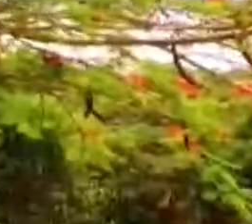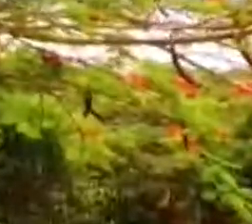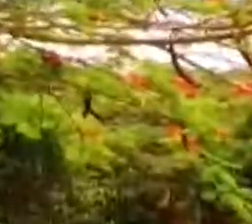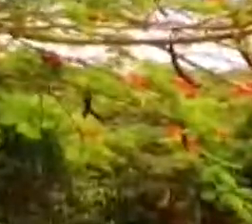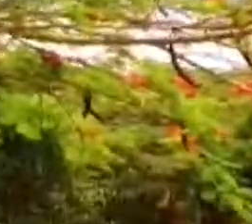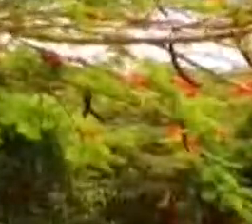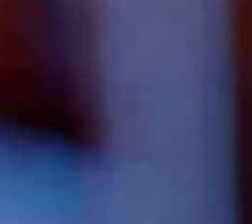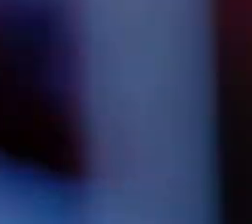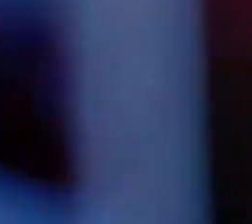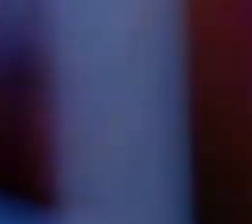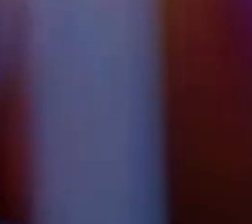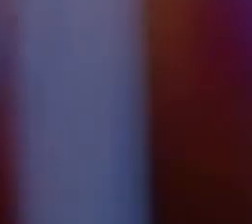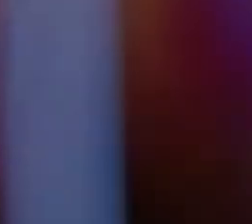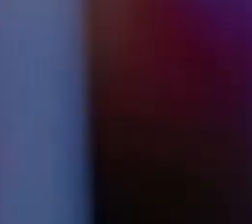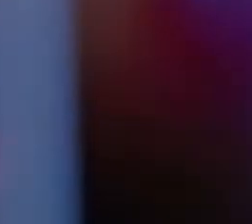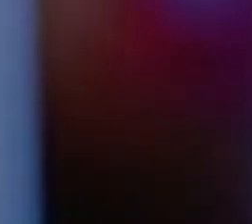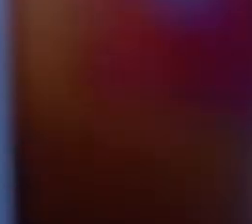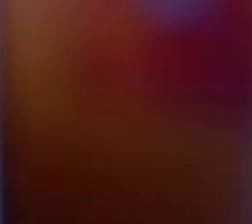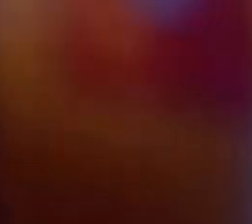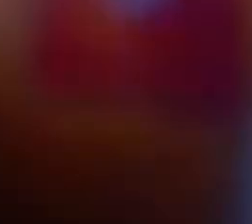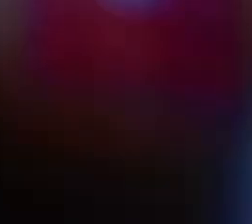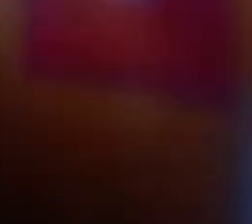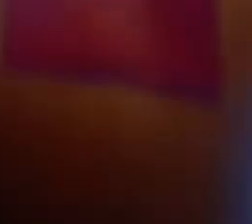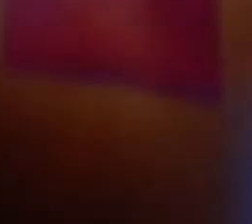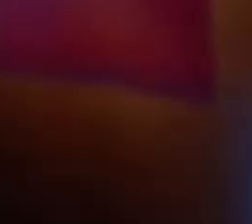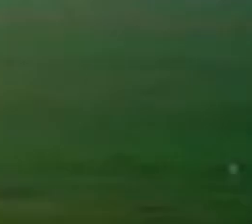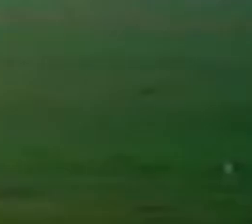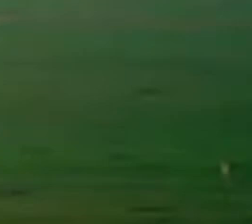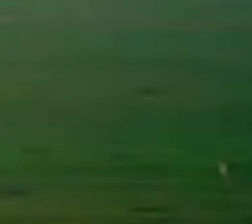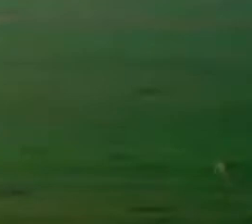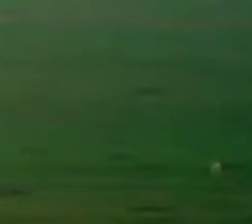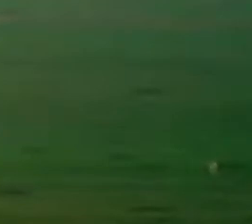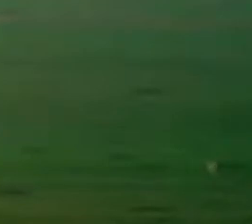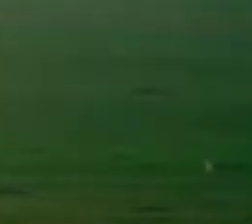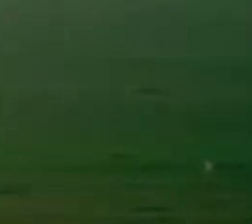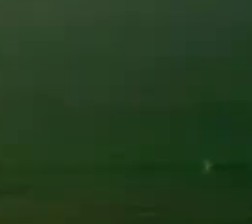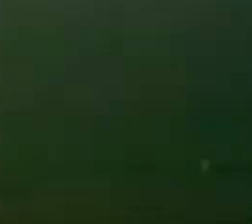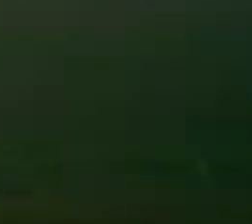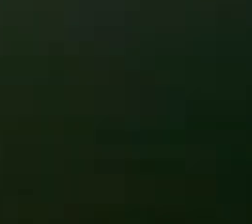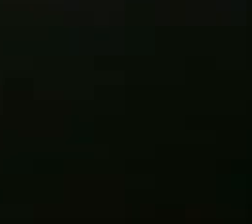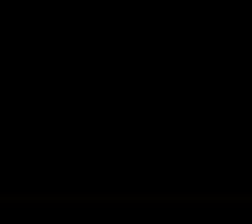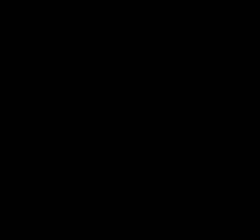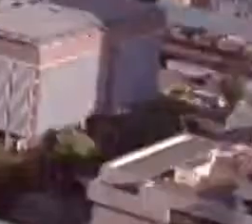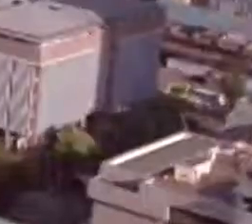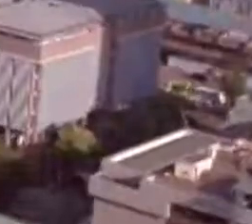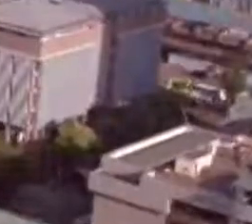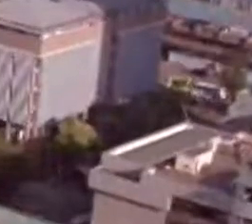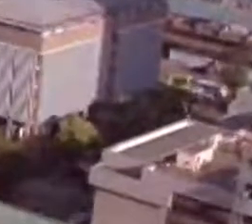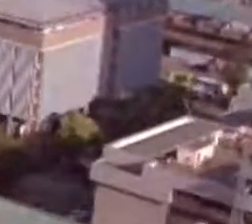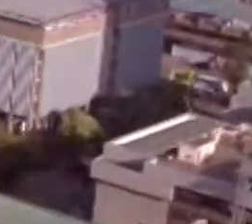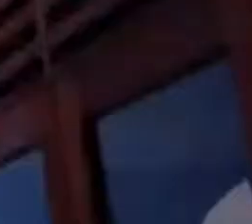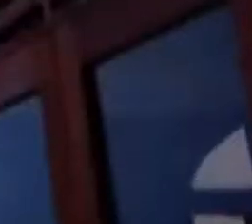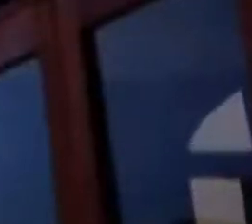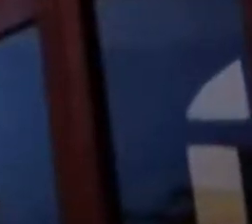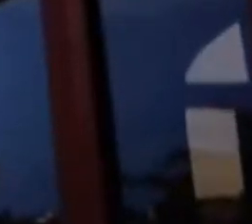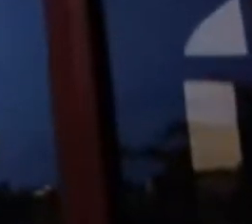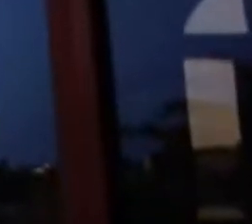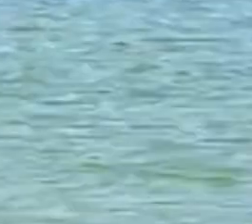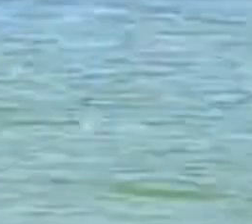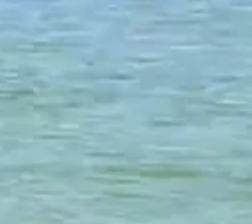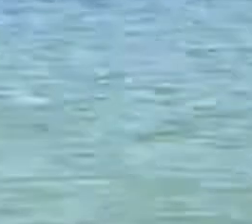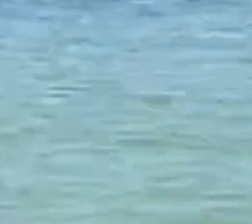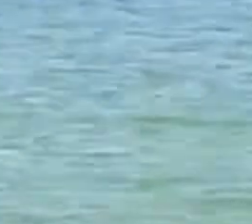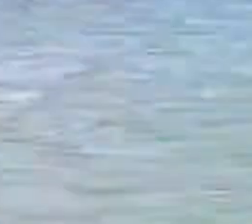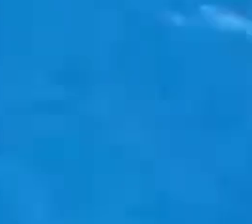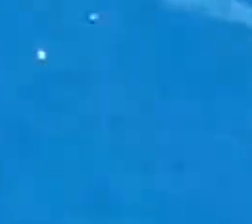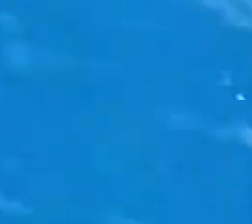Matumaini kuwa tutaweza kushinda janga hili na kuinuka kwa umoja kama Wakenya. Na tutakaposhinda